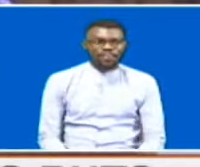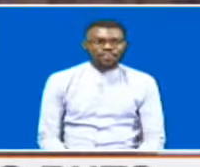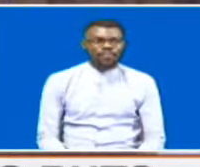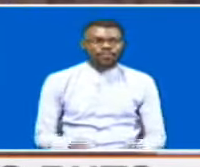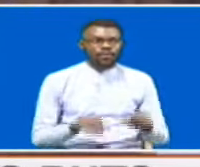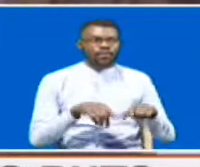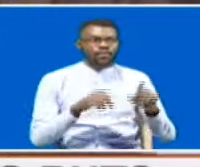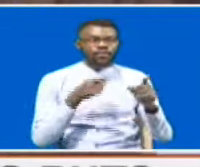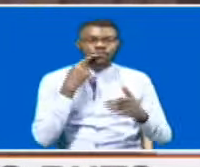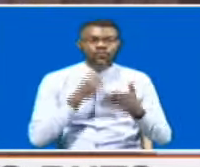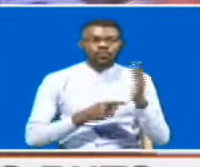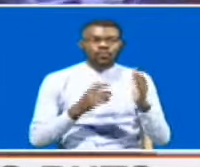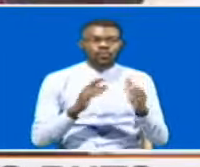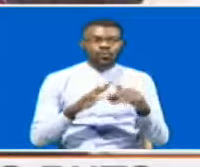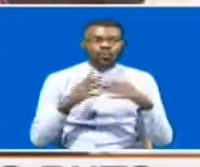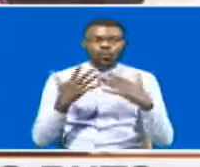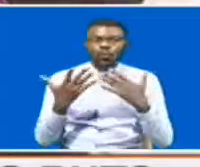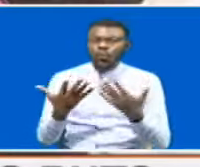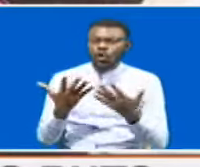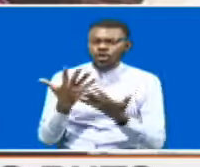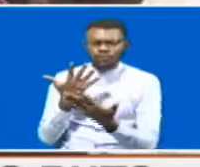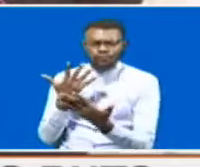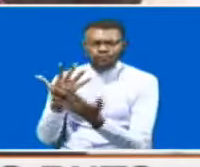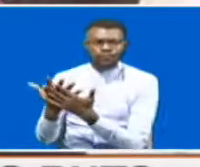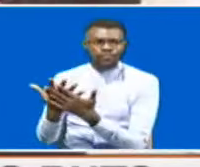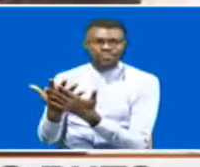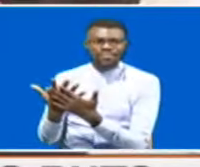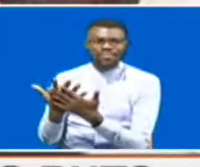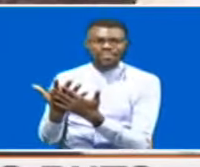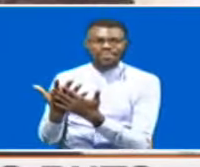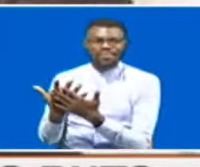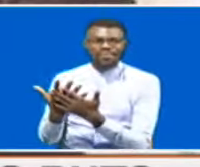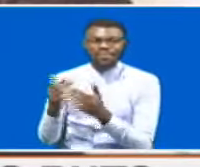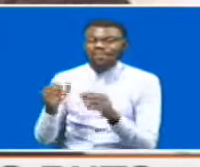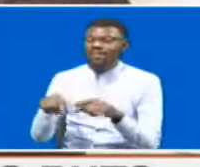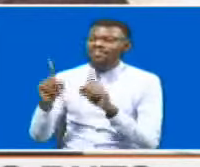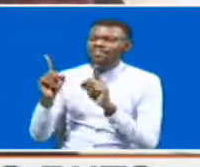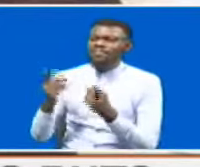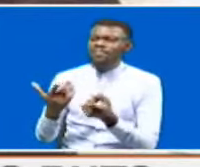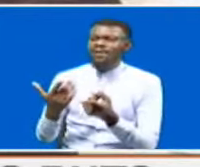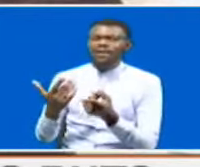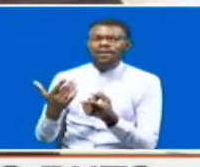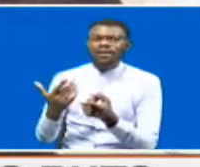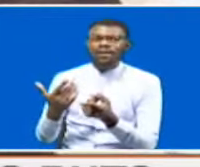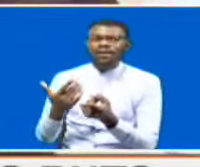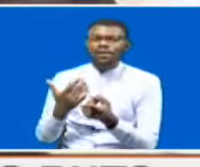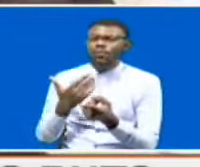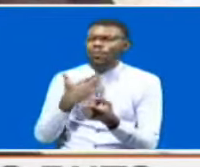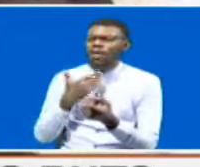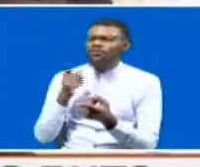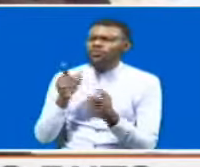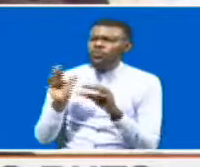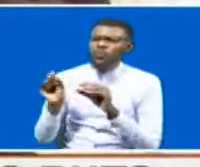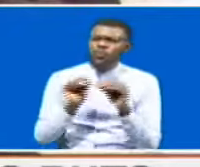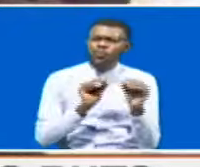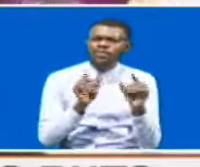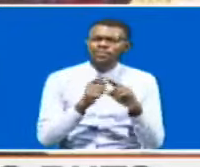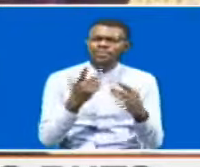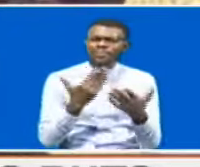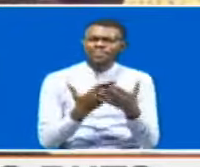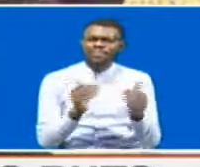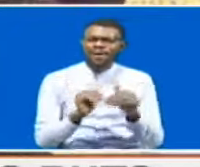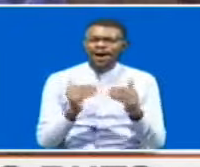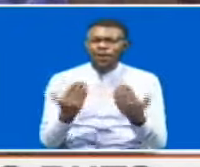Alafu hama sivyo akuleki plague yeye kwa jela. Yeye ndiye anakushtaki wewe na yeye anafunga wewe. Tena amesema nitakupeleka kwa